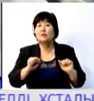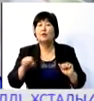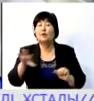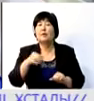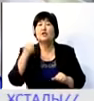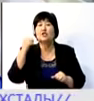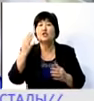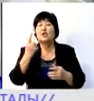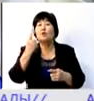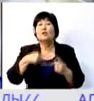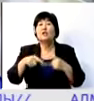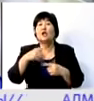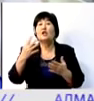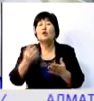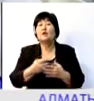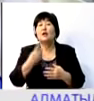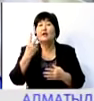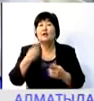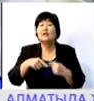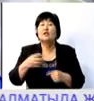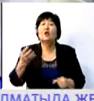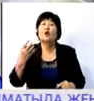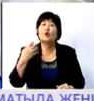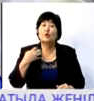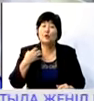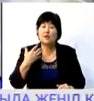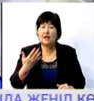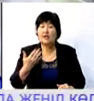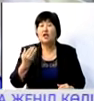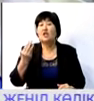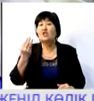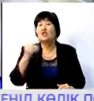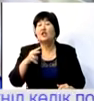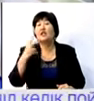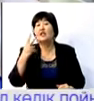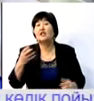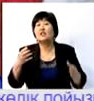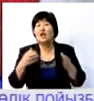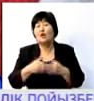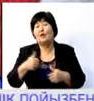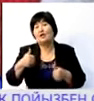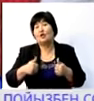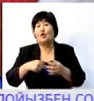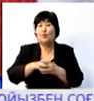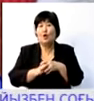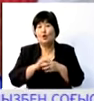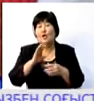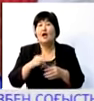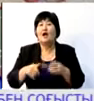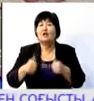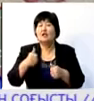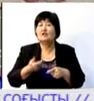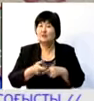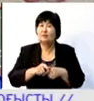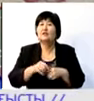Бірінші айналымнан өттік. Енді екінші айналым Қызылорданың осы Шиелі ауданы екінші командасымен күресеміз. Жарыстың деңгейі өте жақсы